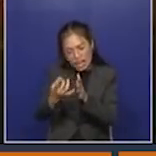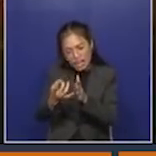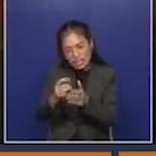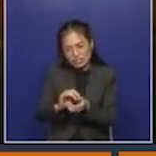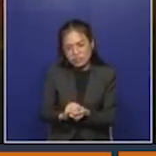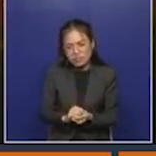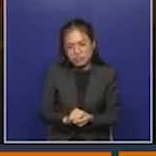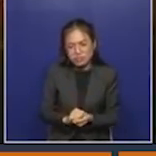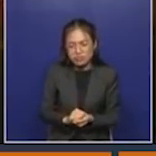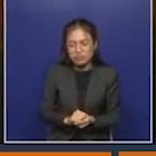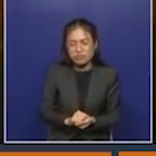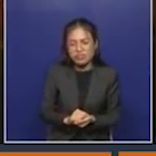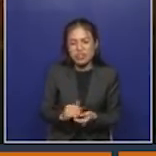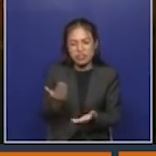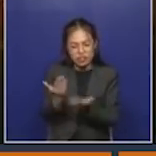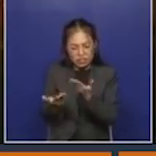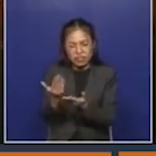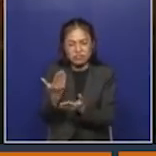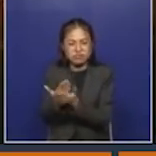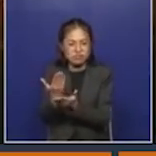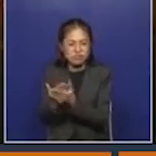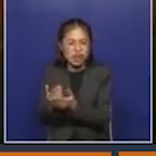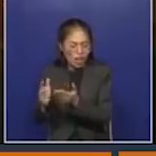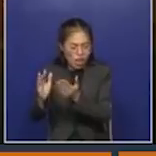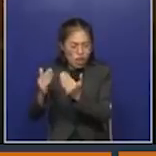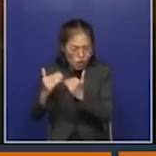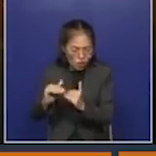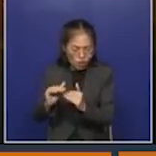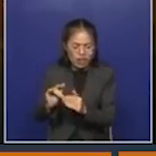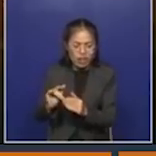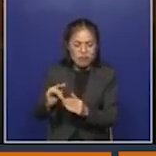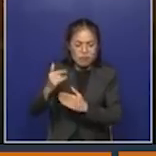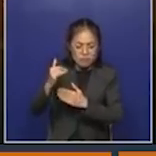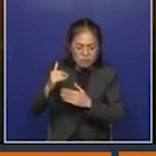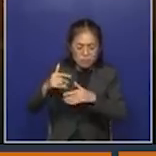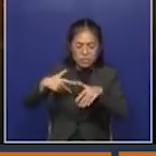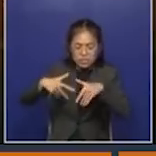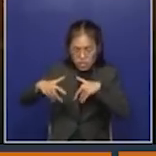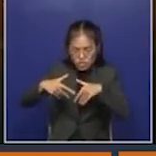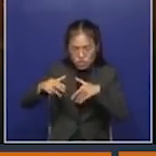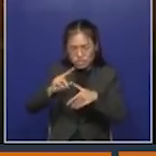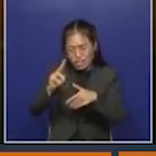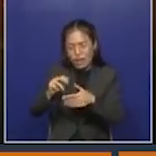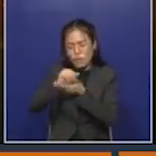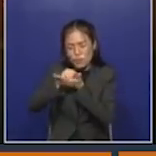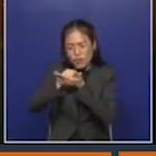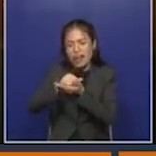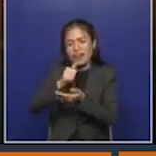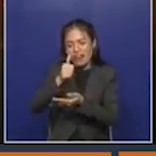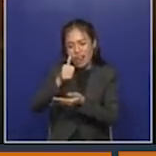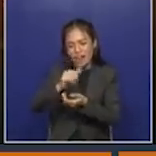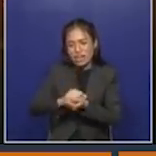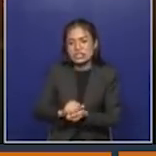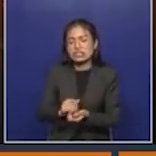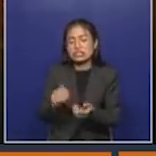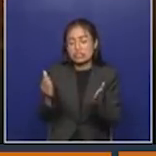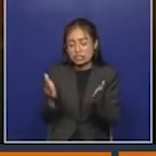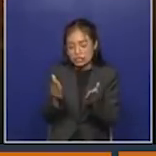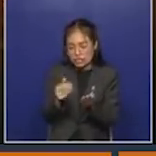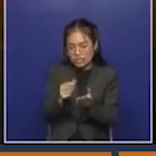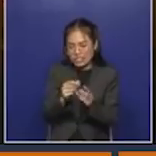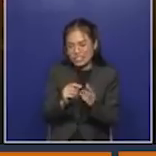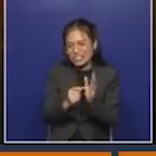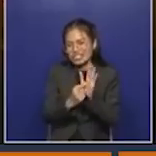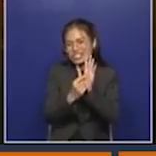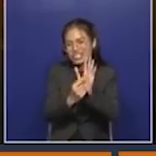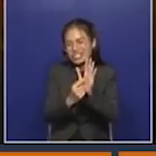ตั้งค่าธรรมเนียมให้ต่ำเพื่อทำให้ประชาชนสามารถเข้าถึงได้ดังนั้นจึงเสนอให้รัฐจ่ายเงินอุดหนุนบริการต่อ